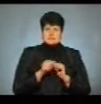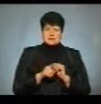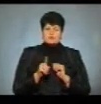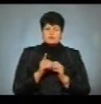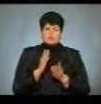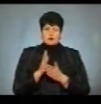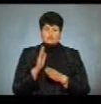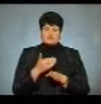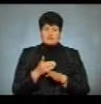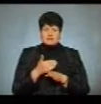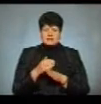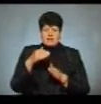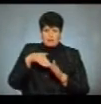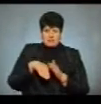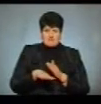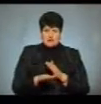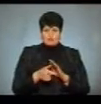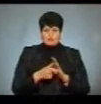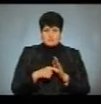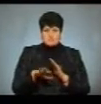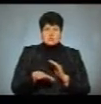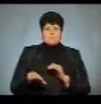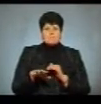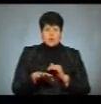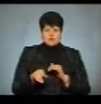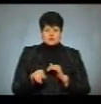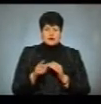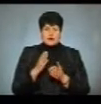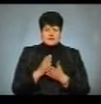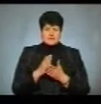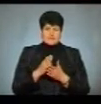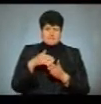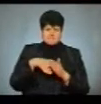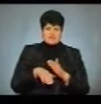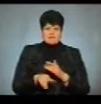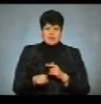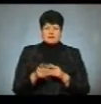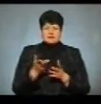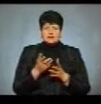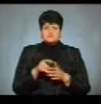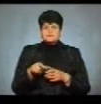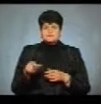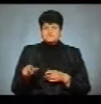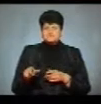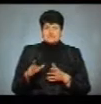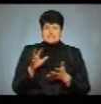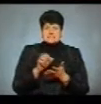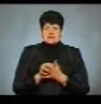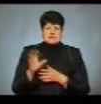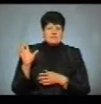має бути виділено підвальному приміщенню певна площа, а є підвальні приміщення, де мешканці зайняли